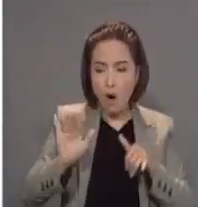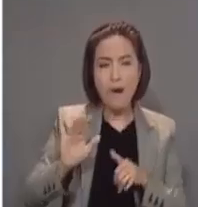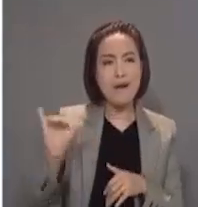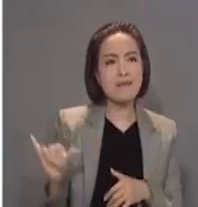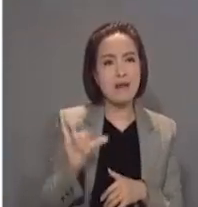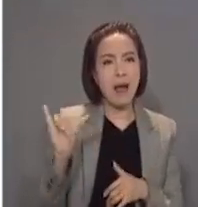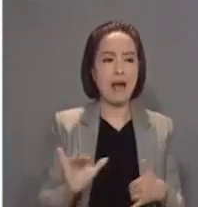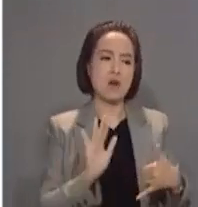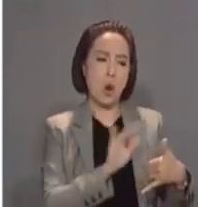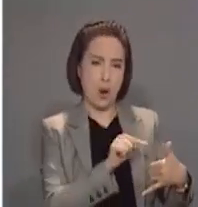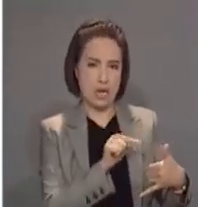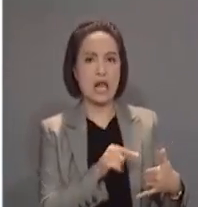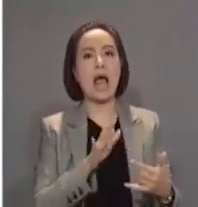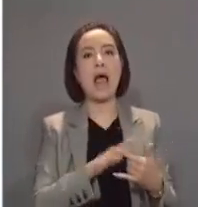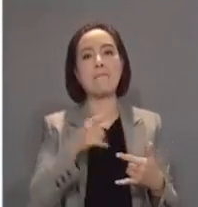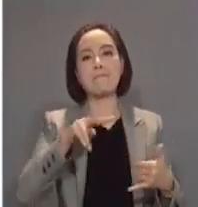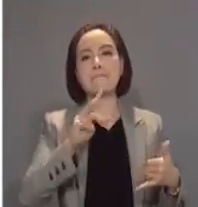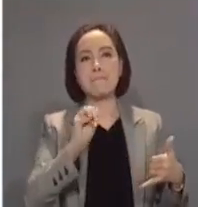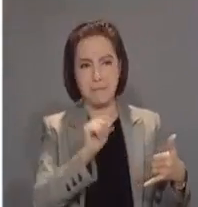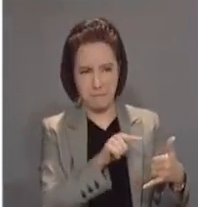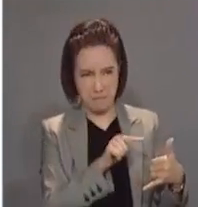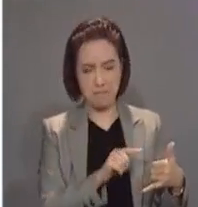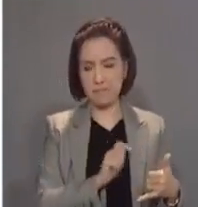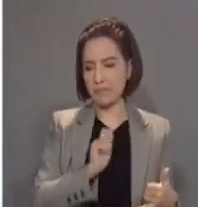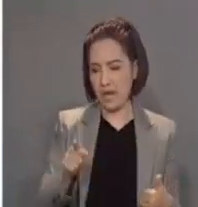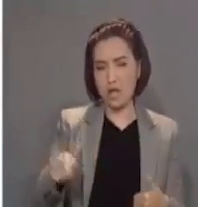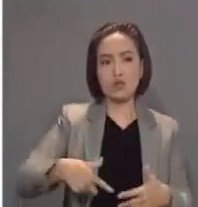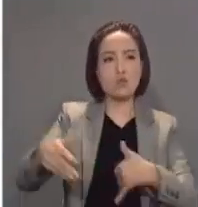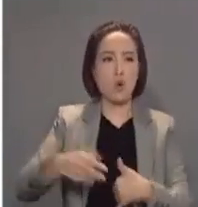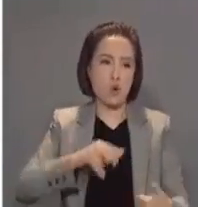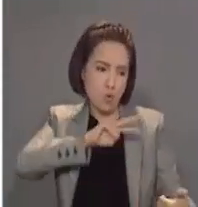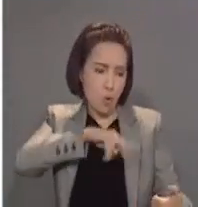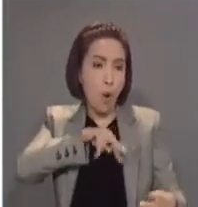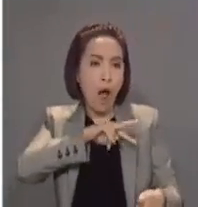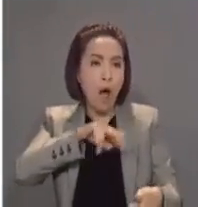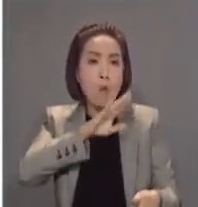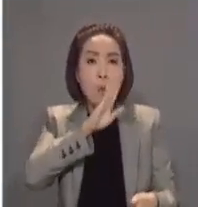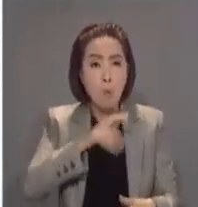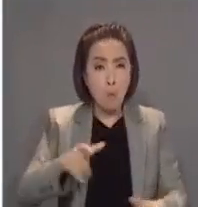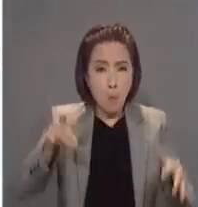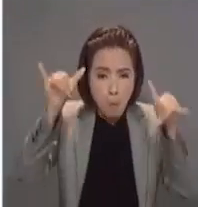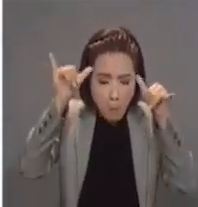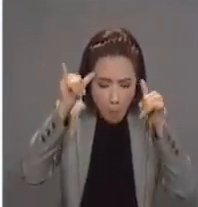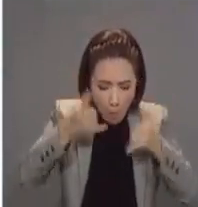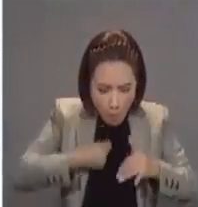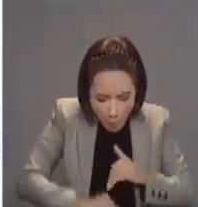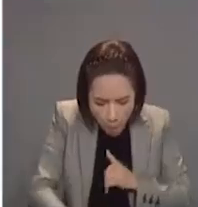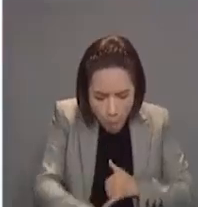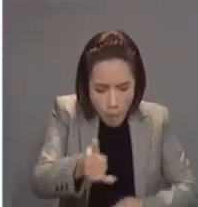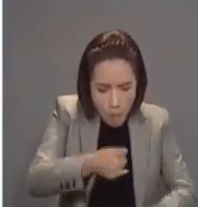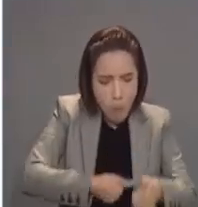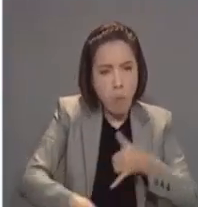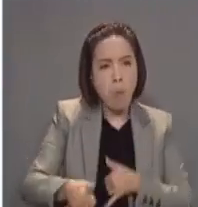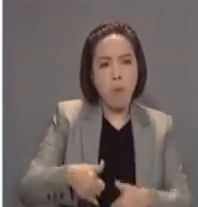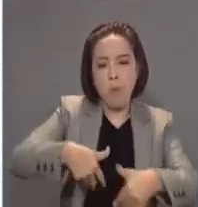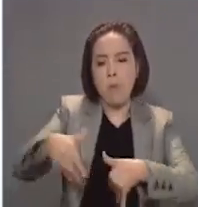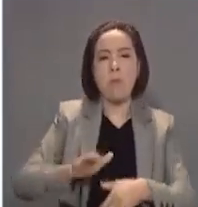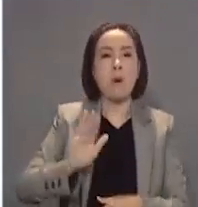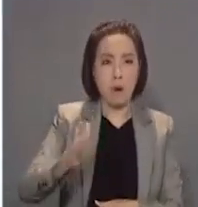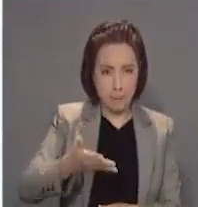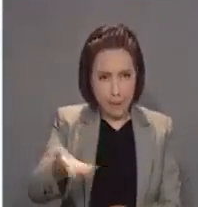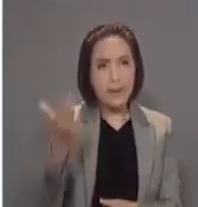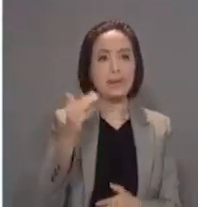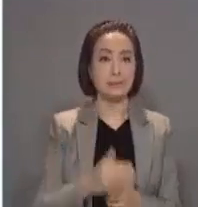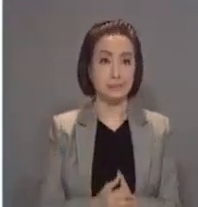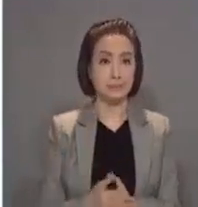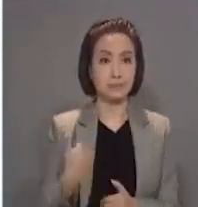ครือญาตินายเปรมชัยที่จ้างให้ชาวบ้านดูแลถ้ามีลูกควายคลอดออกมาก็ให้ตกเป็นกรรมสิทธิ์ของชาวบ้านครับ